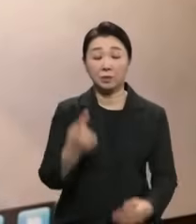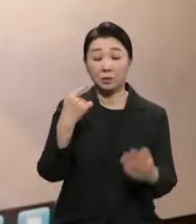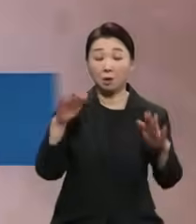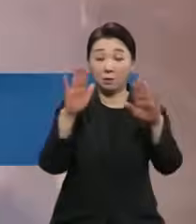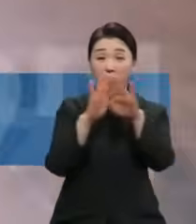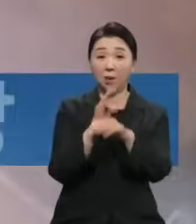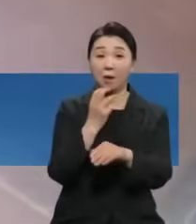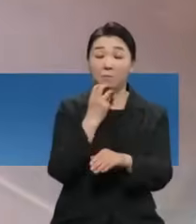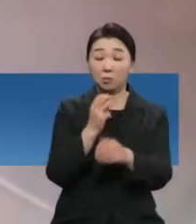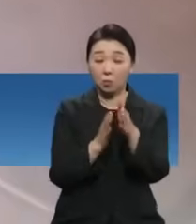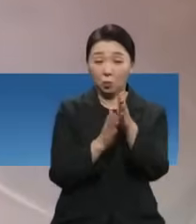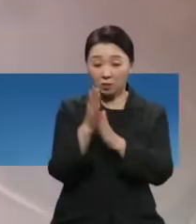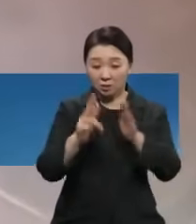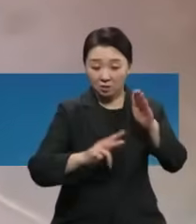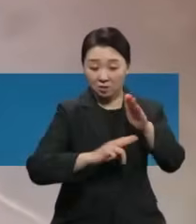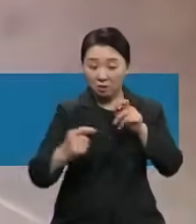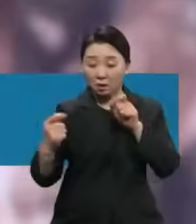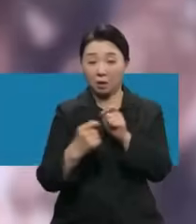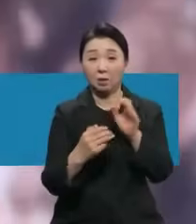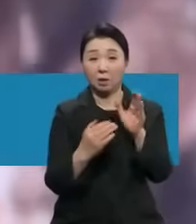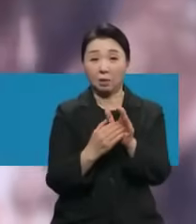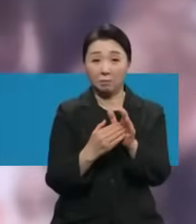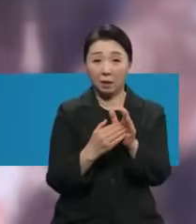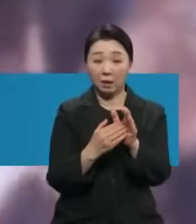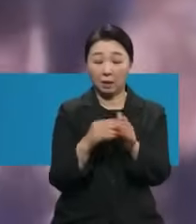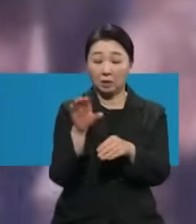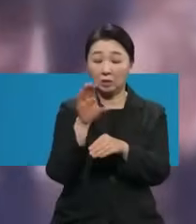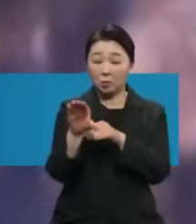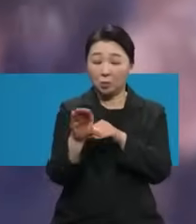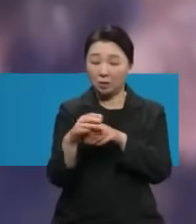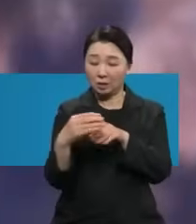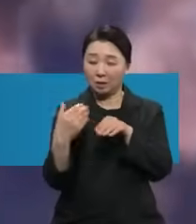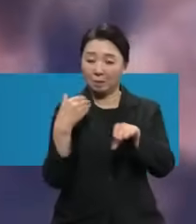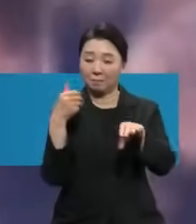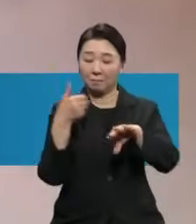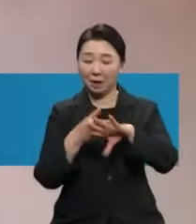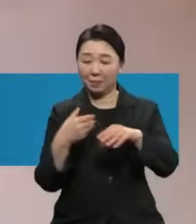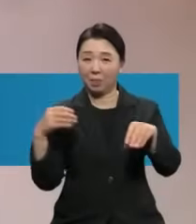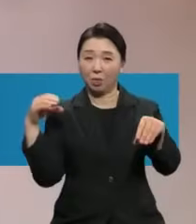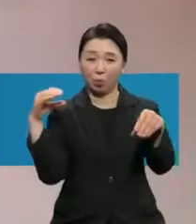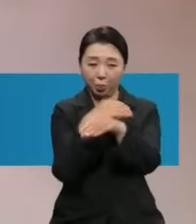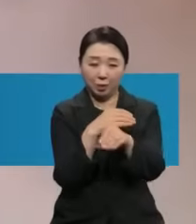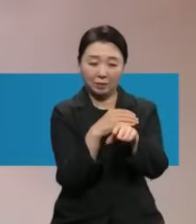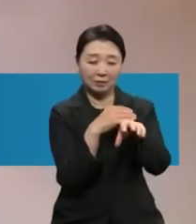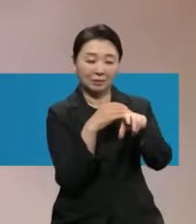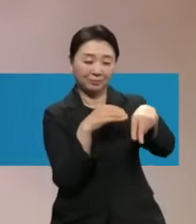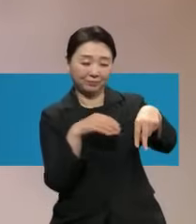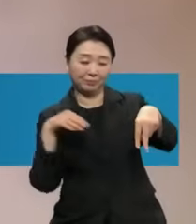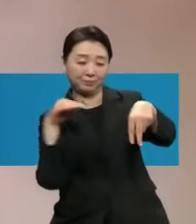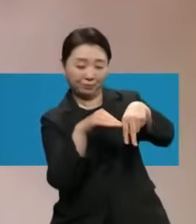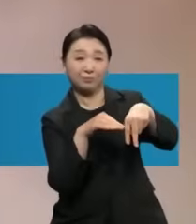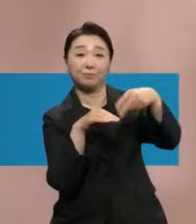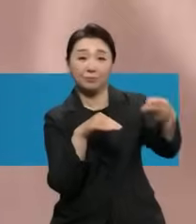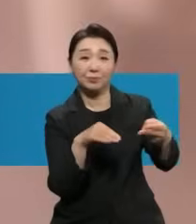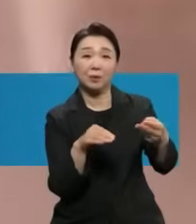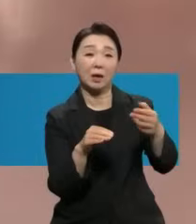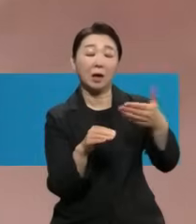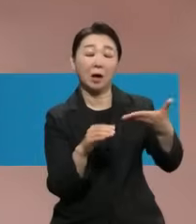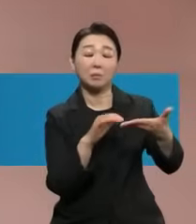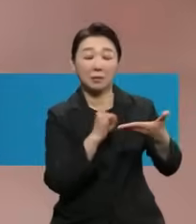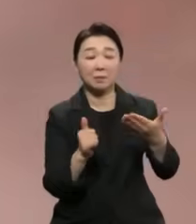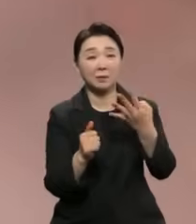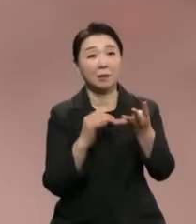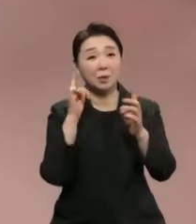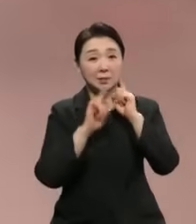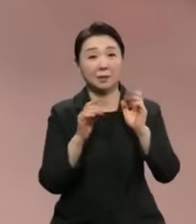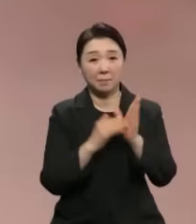어젯밤 서울 시청역 인근에서 승용차가 역주행을 하다 인도로 돌진하면서 9명이 숨지고 4명이 다치는 대형 교통사고가